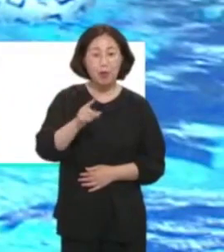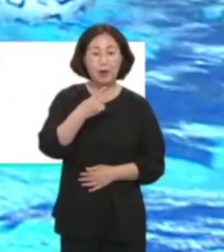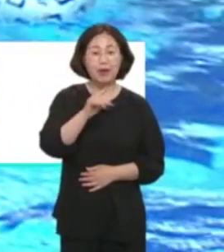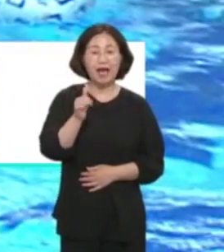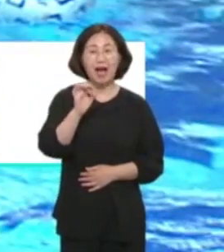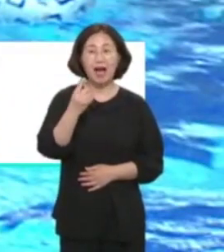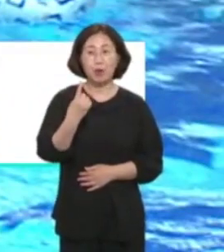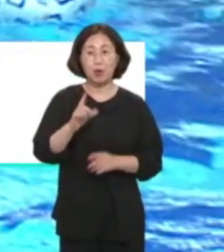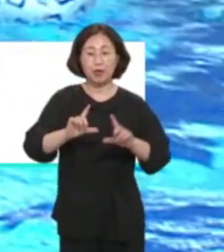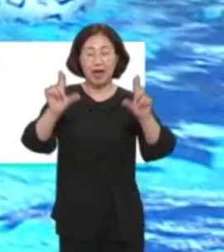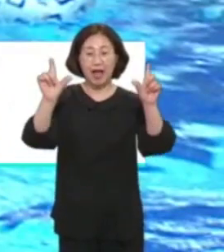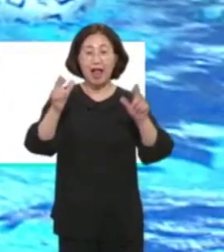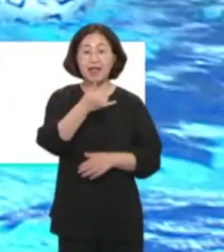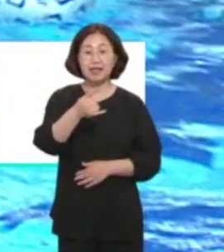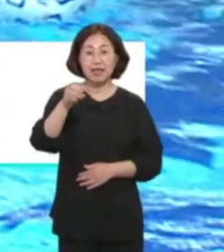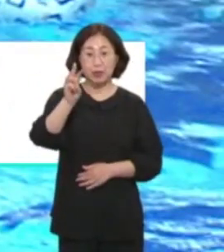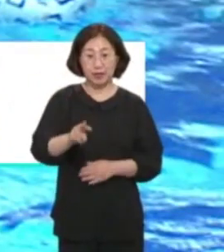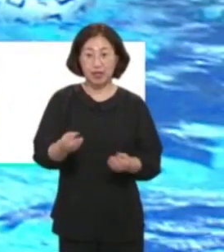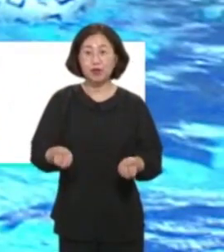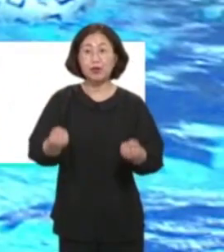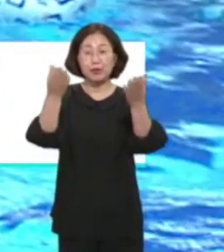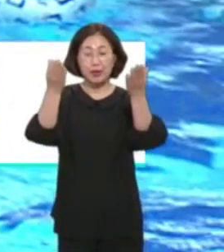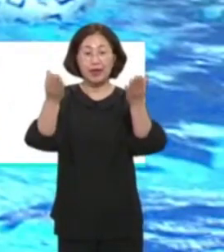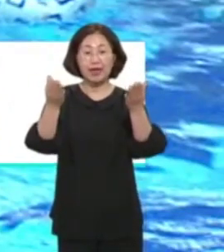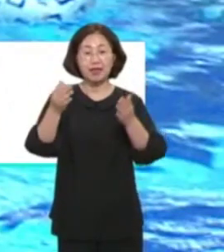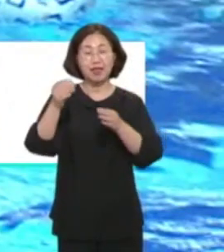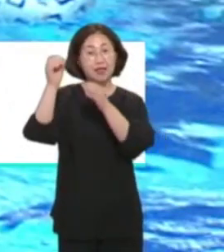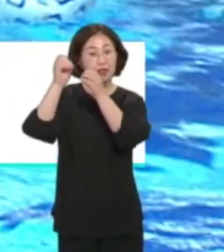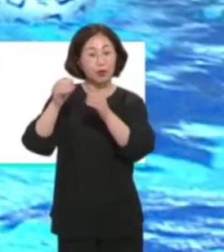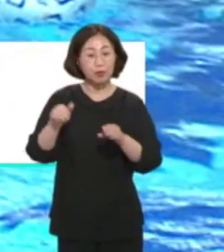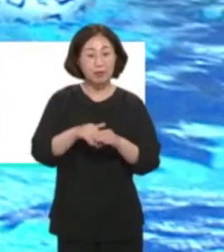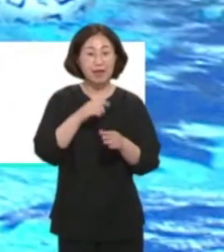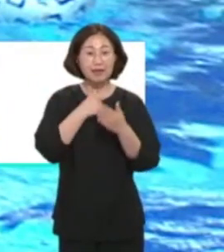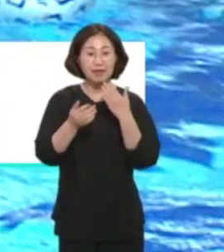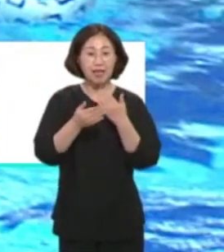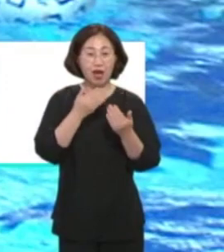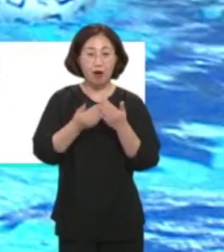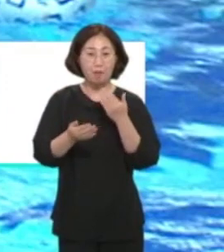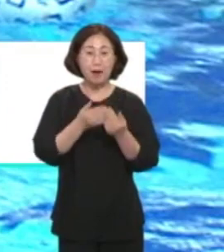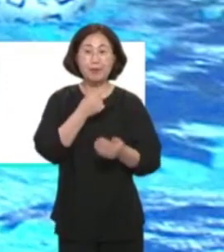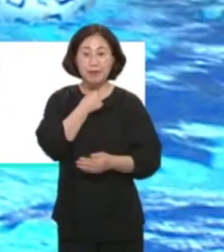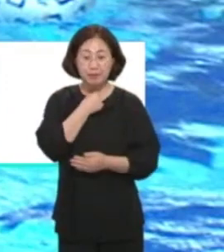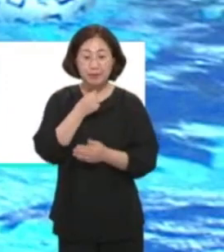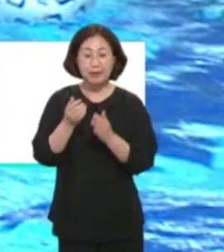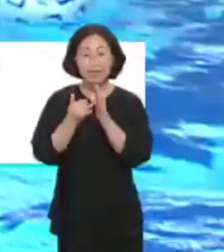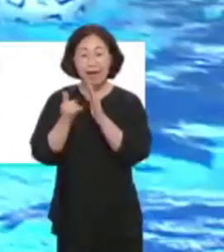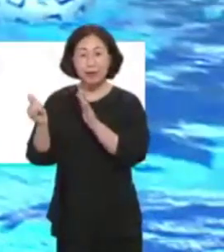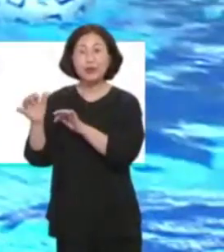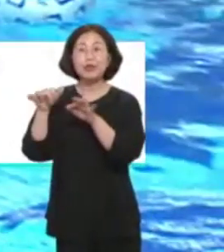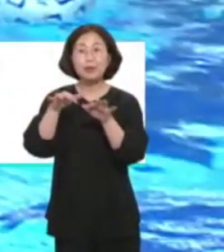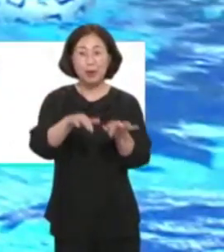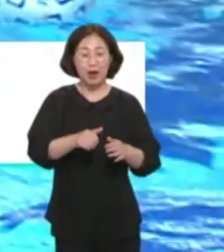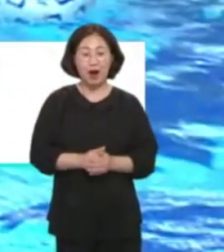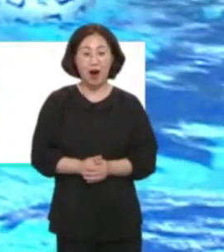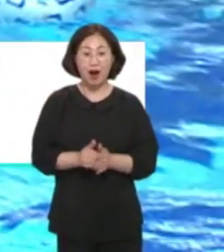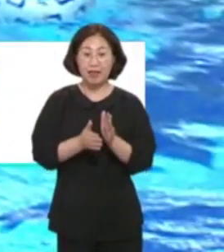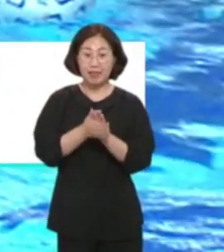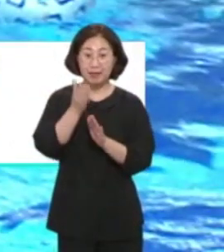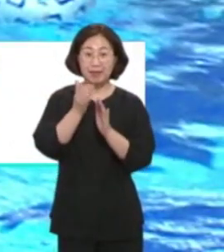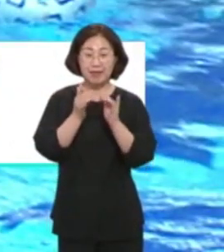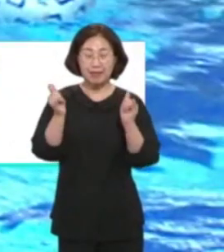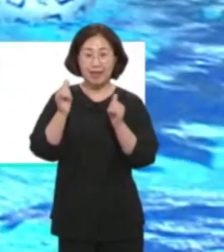기념해 세종에서 열린 단오제에는 전통 문화 체험을 하기 위한 가족들로 붐볐는데요. 휴일을 맞은 시민들의